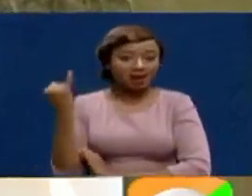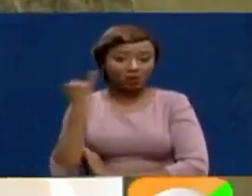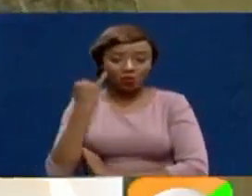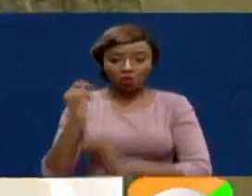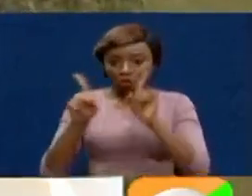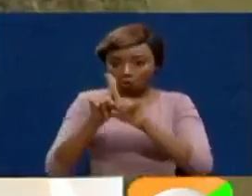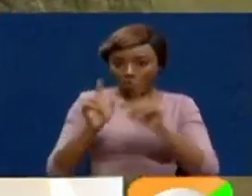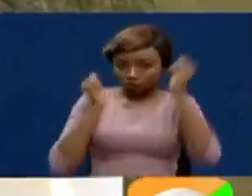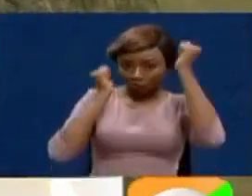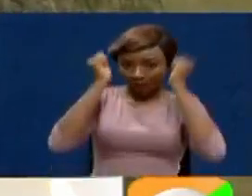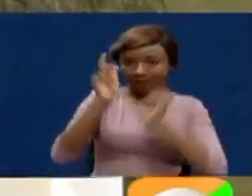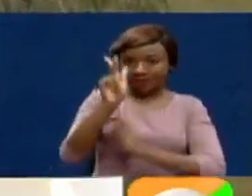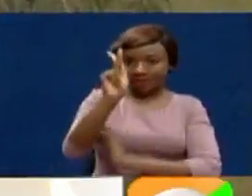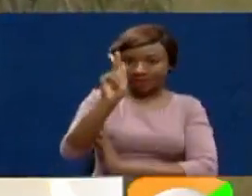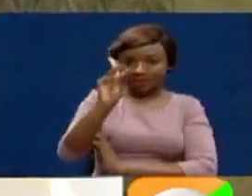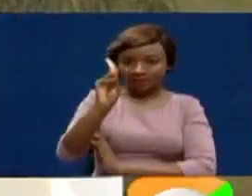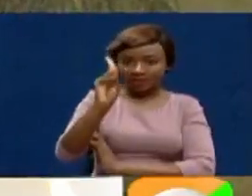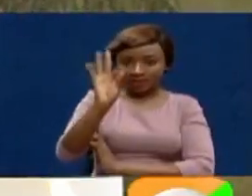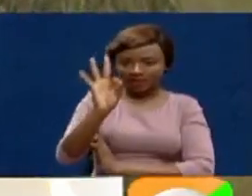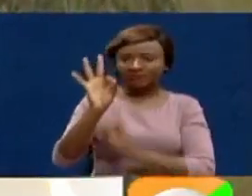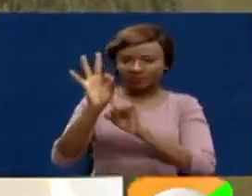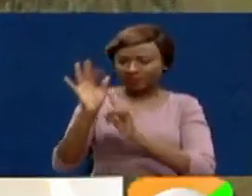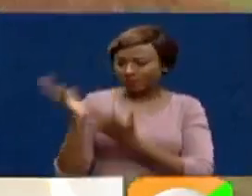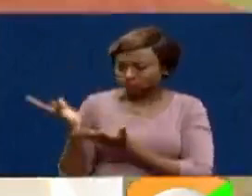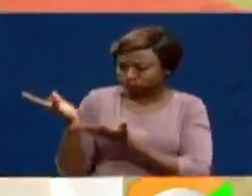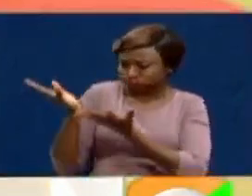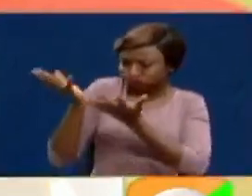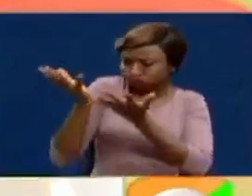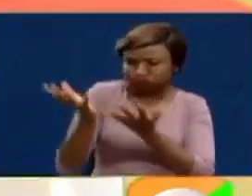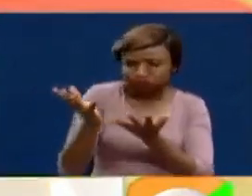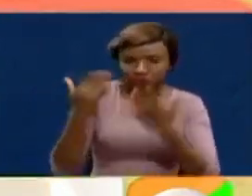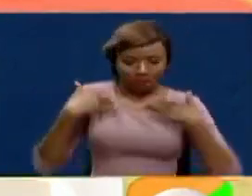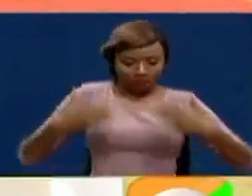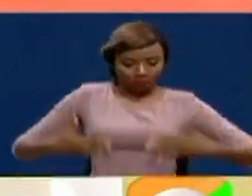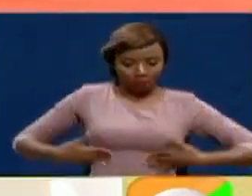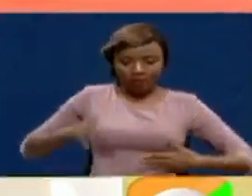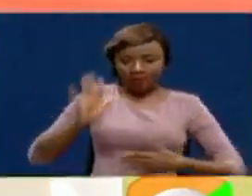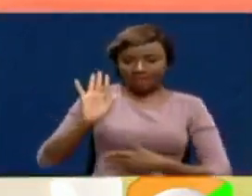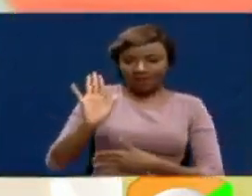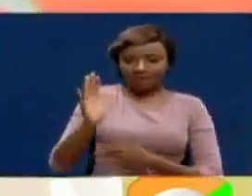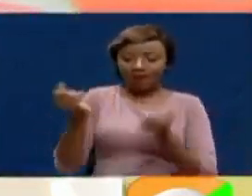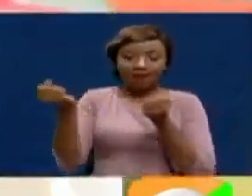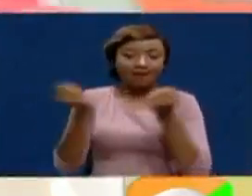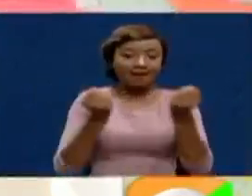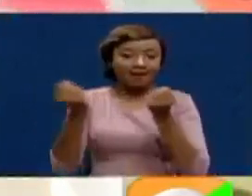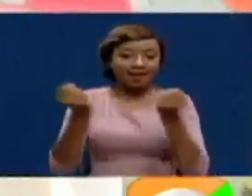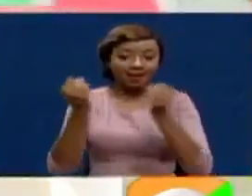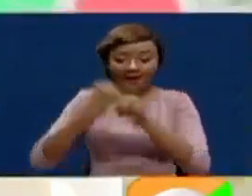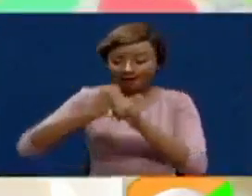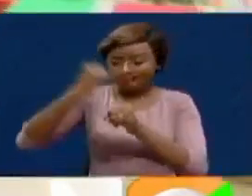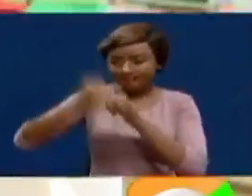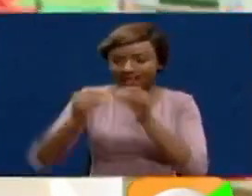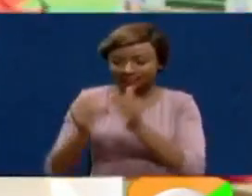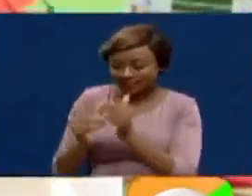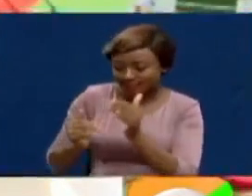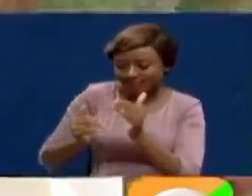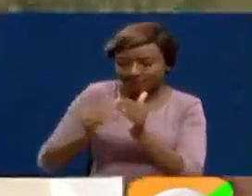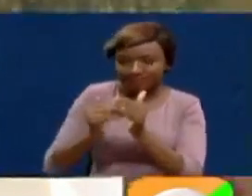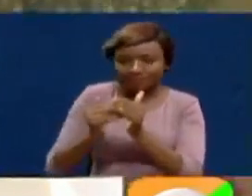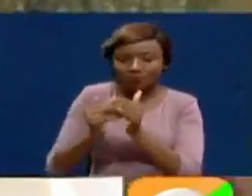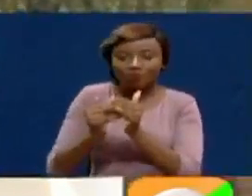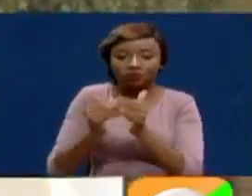KDF wakiubeba mwili wa hayati Mzee Moi katika gari la kusafirisha mizinga kwa mara ya mwisho kabla ya aliyekuwa rais